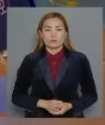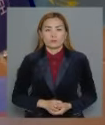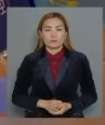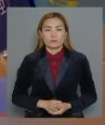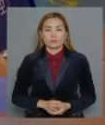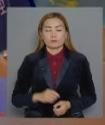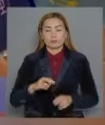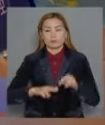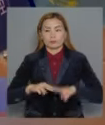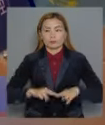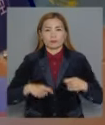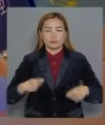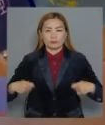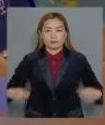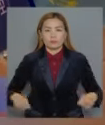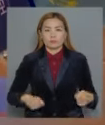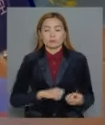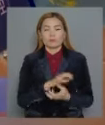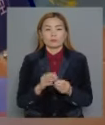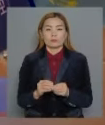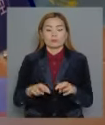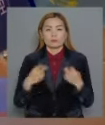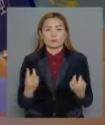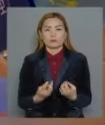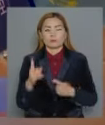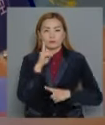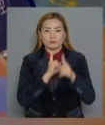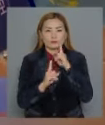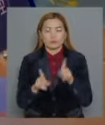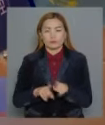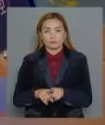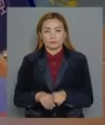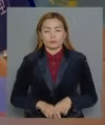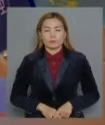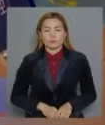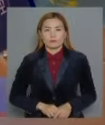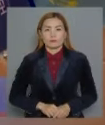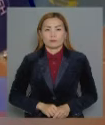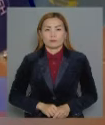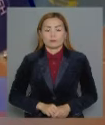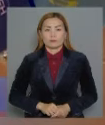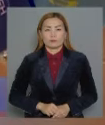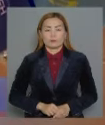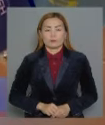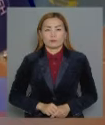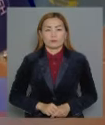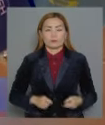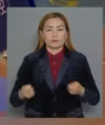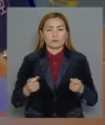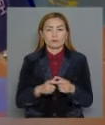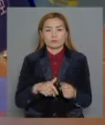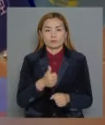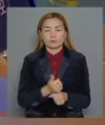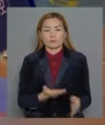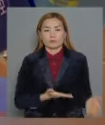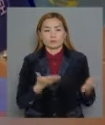құрылыс болсын, жаңағыдай сауда, сол комитеттердің жиналыстарында да біздер сол жергілікті атқарушы органдардың басшыларын